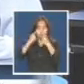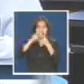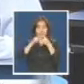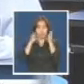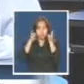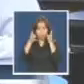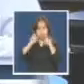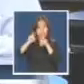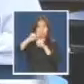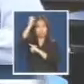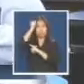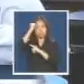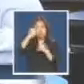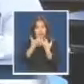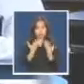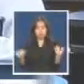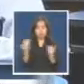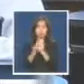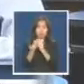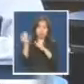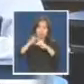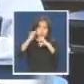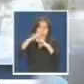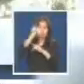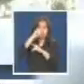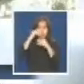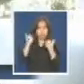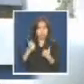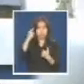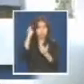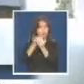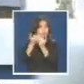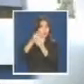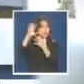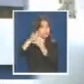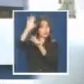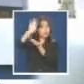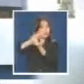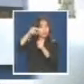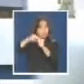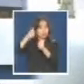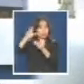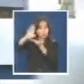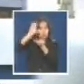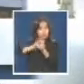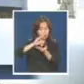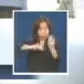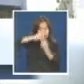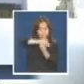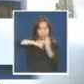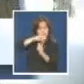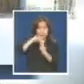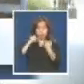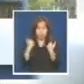ะต้องปรับขึ้นตามต้นทุนอย่างไรก็ตามครับการใช้เงินกองทุนน้ำมันเข้ามาทำงานเพื่อที่จะตรึงราคาทางด้านนี้ขณะ